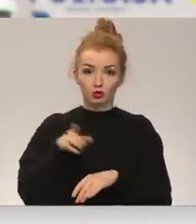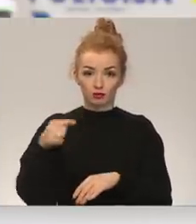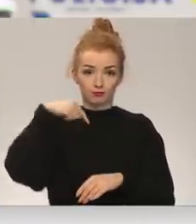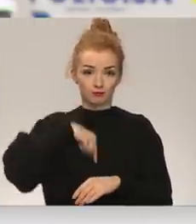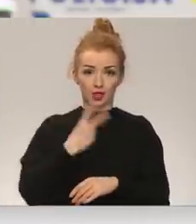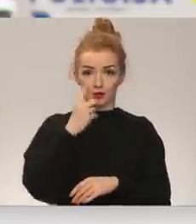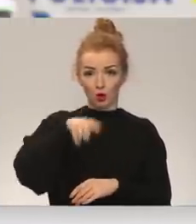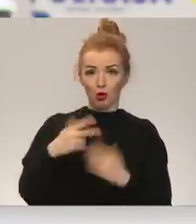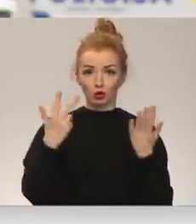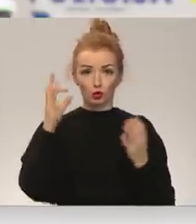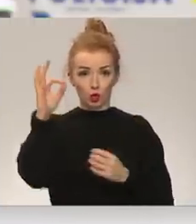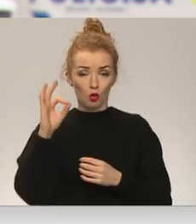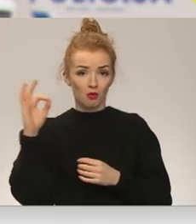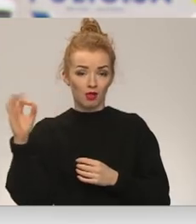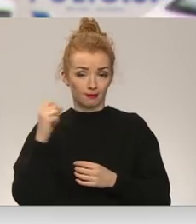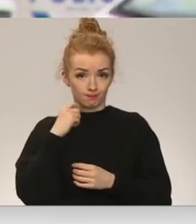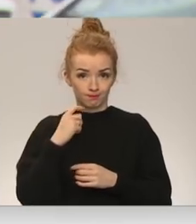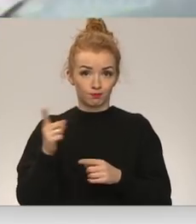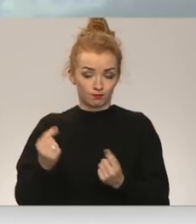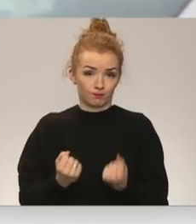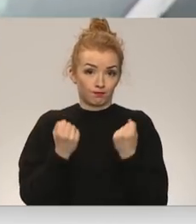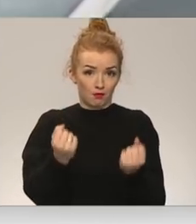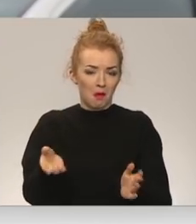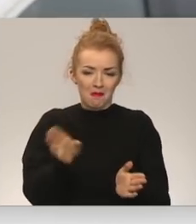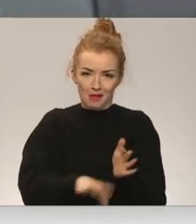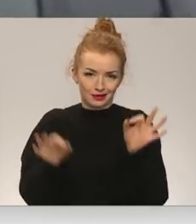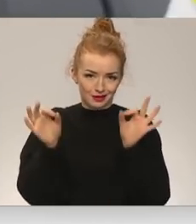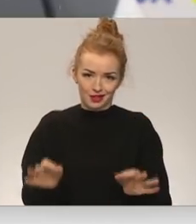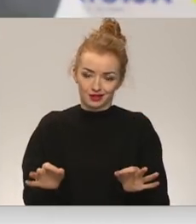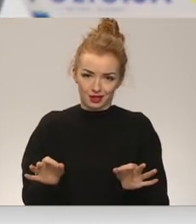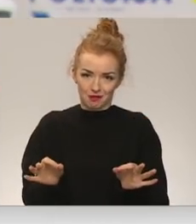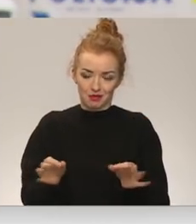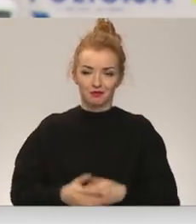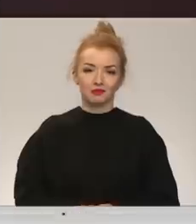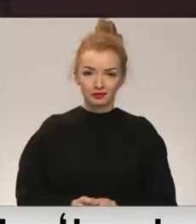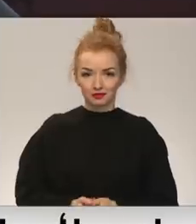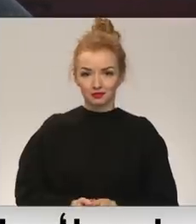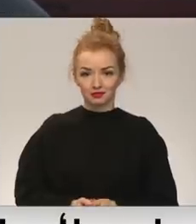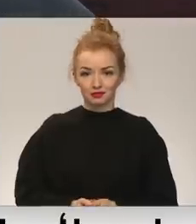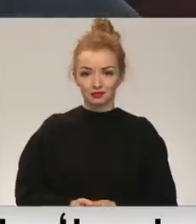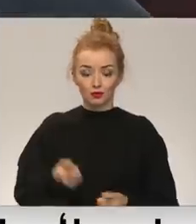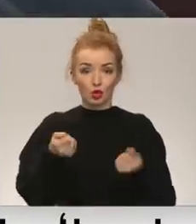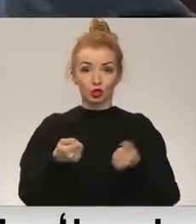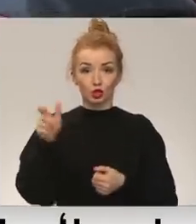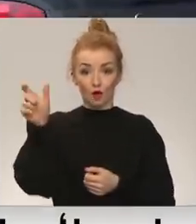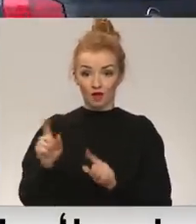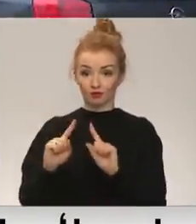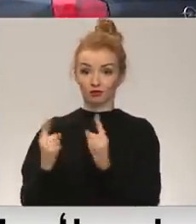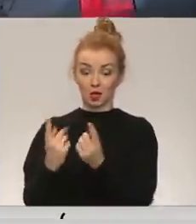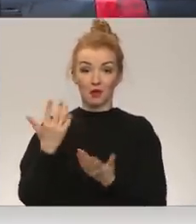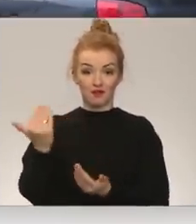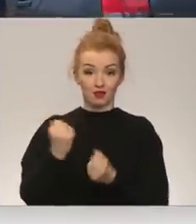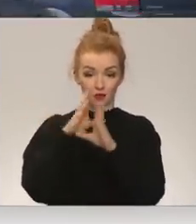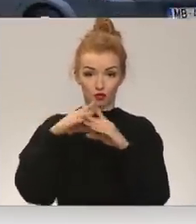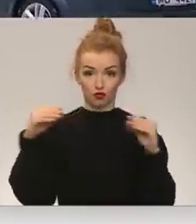2,8 promils, kā arī viņš vadīja automašīnu bez vadītāja tiesībām. Šoferi policija aizturējis, bet viņa